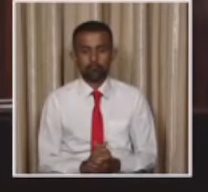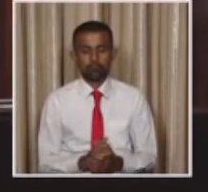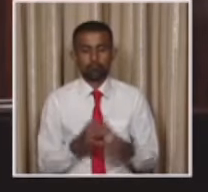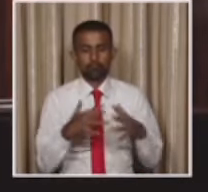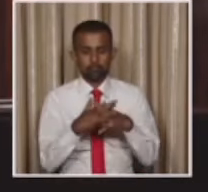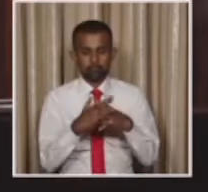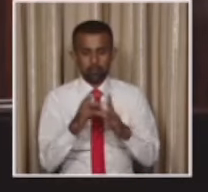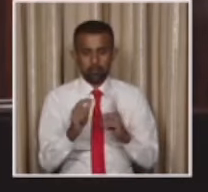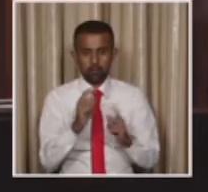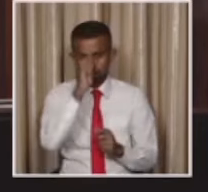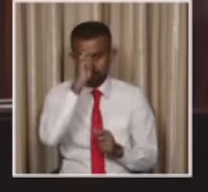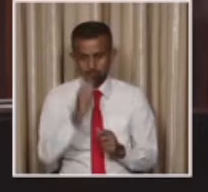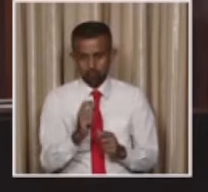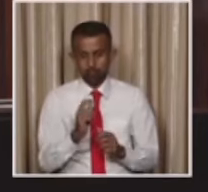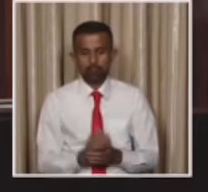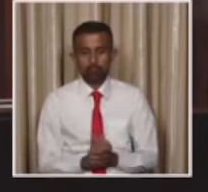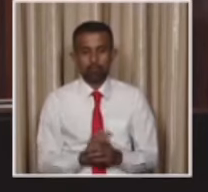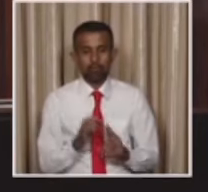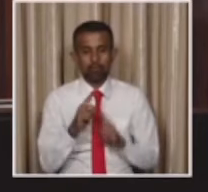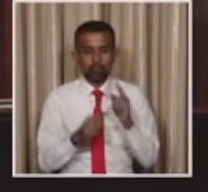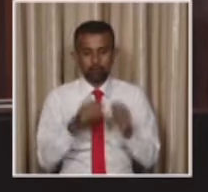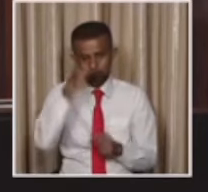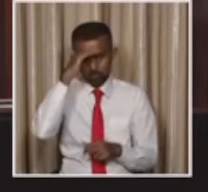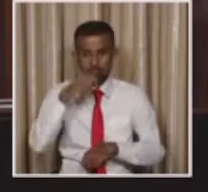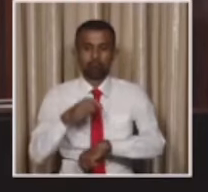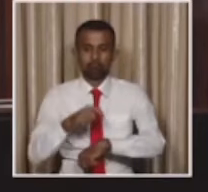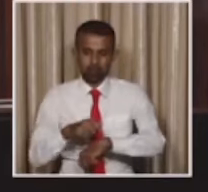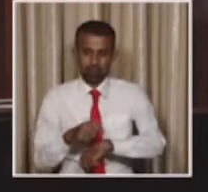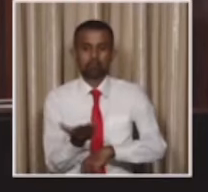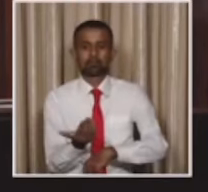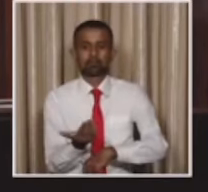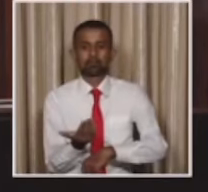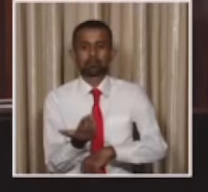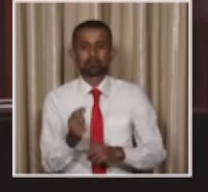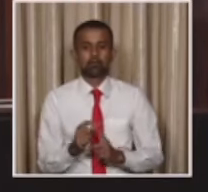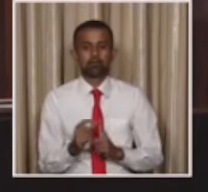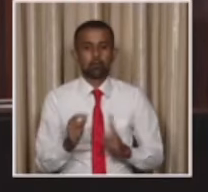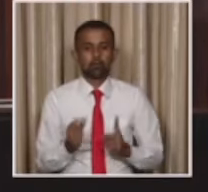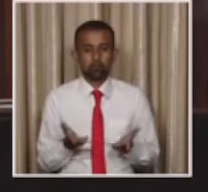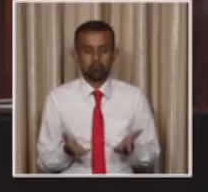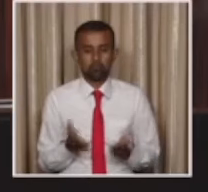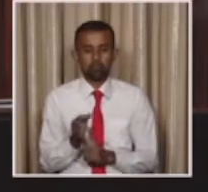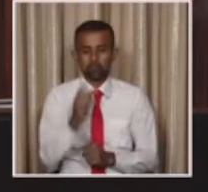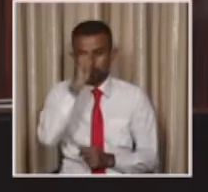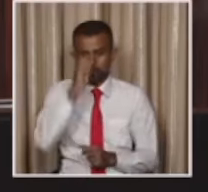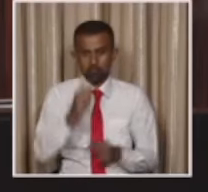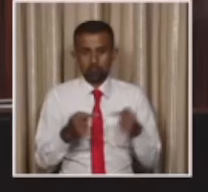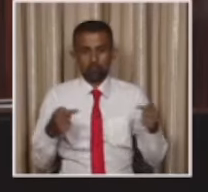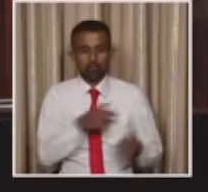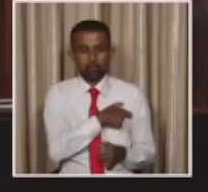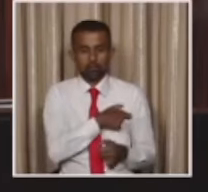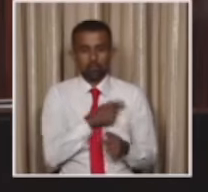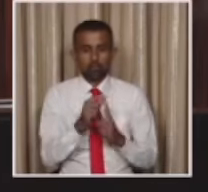විමල් ඉරුවන්ස මන්තුමා ගරු කතානායකතුමනි අනේ අපිටත් අවස්ථාව දෙන්න. මේ පාර්ලිමේන්තුව ජනාධිපතිතුමාගේ විපක්ෂ